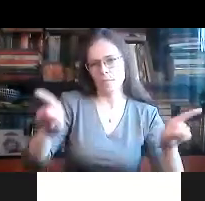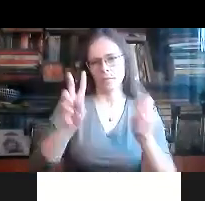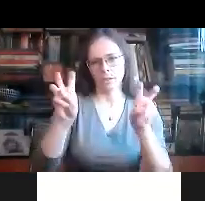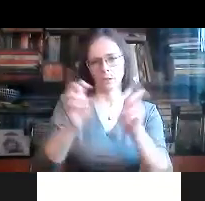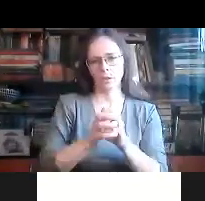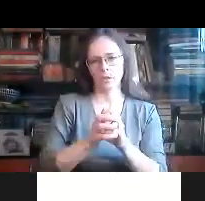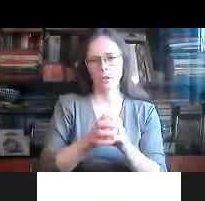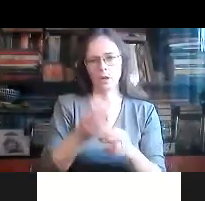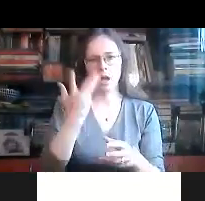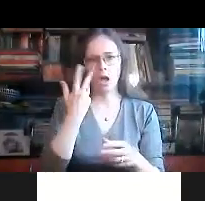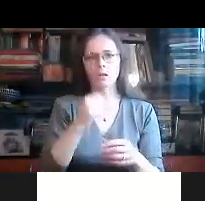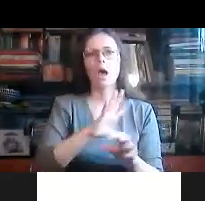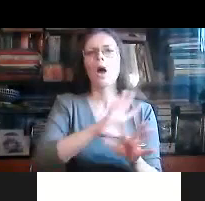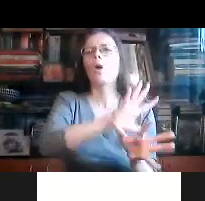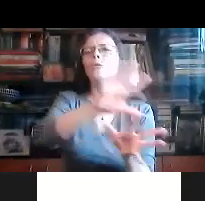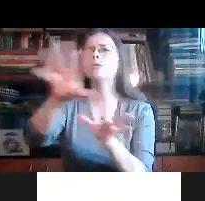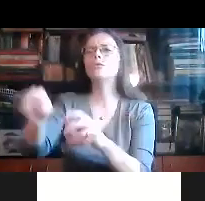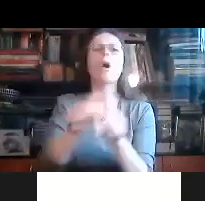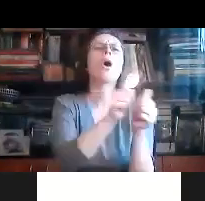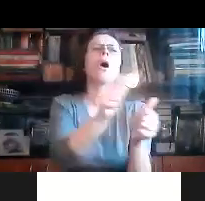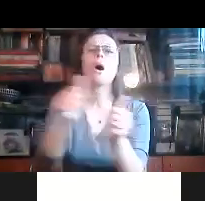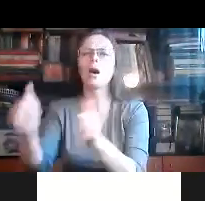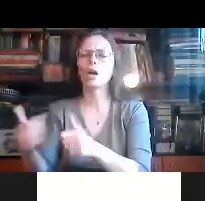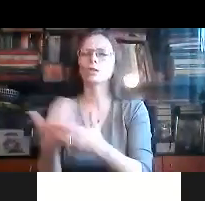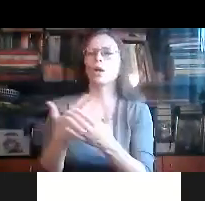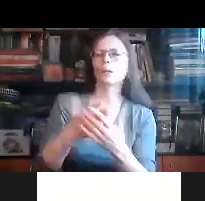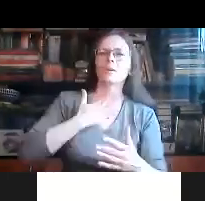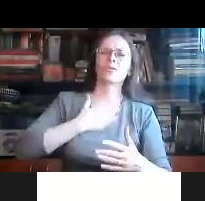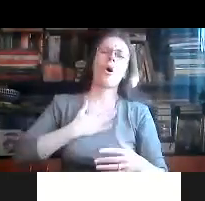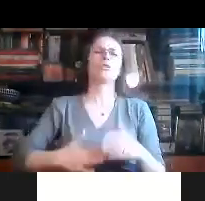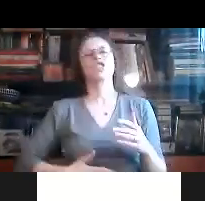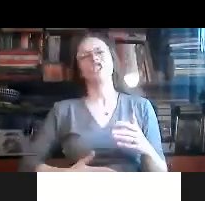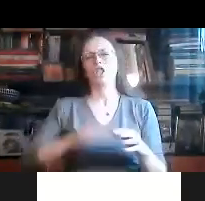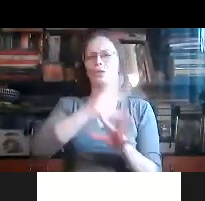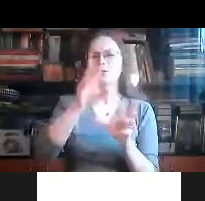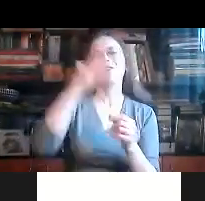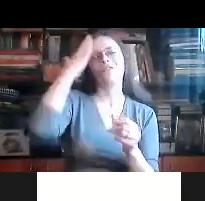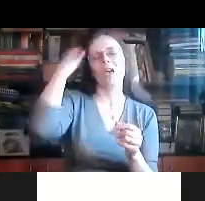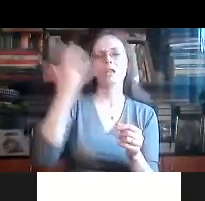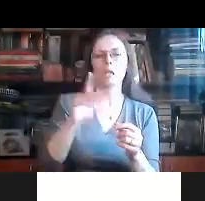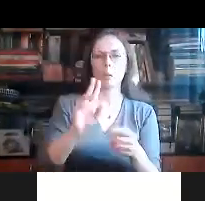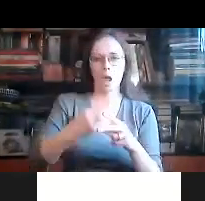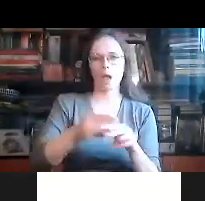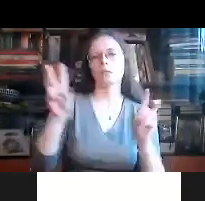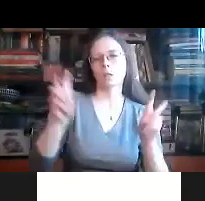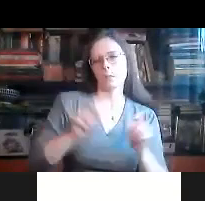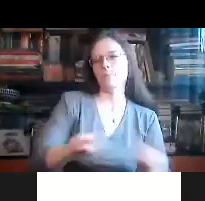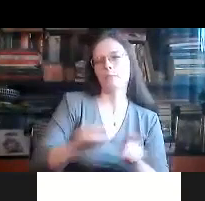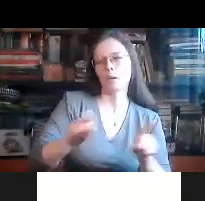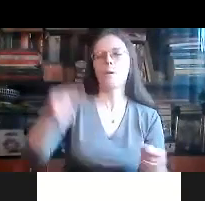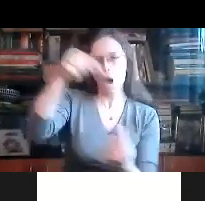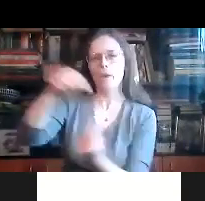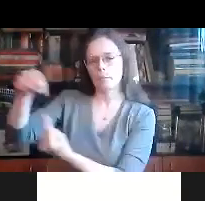особенно в западных, да, там, сообществах, там вот они действуют, там они провоцируют и так далее, когда